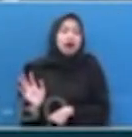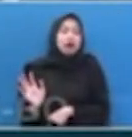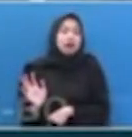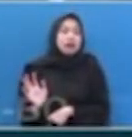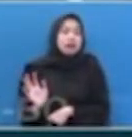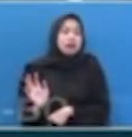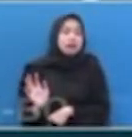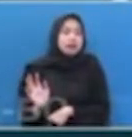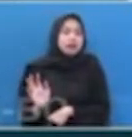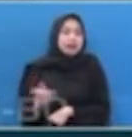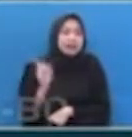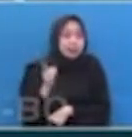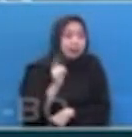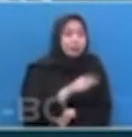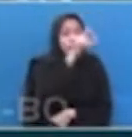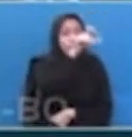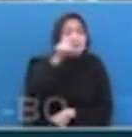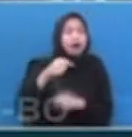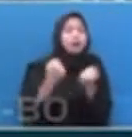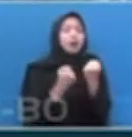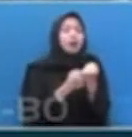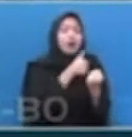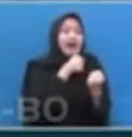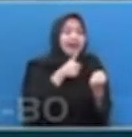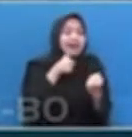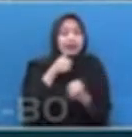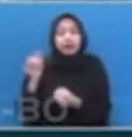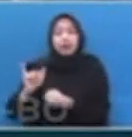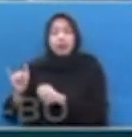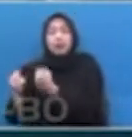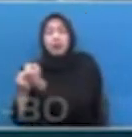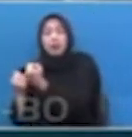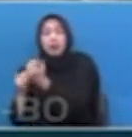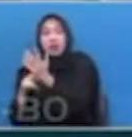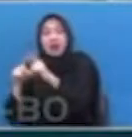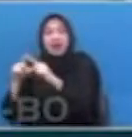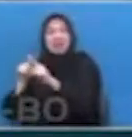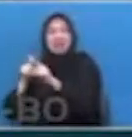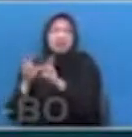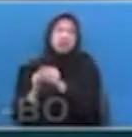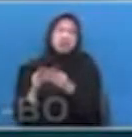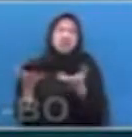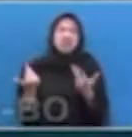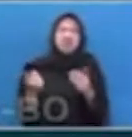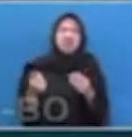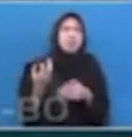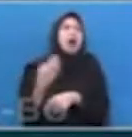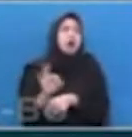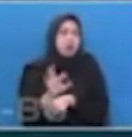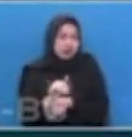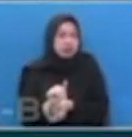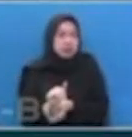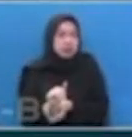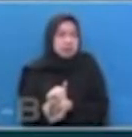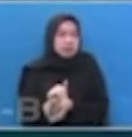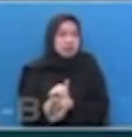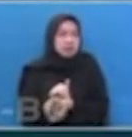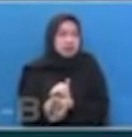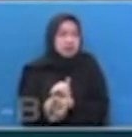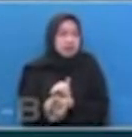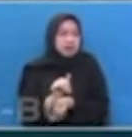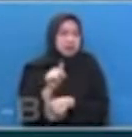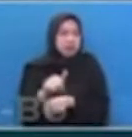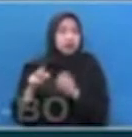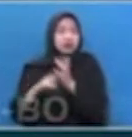Burhanuddin, kotel efek Anies Baswedan pada perolehan suara Nasdem di pemilu 2024 masih berupa potensi. Artinya masih